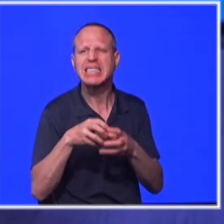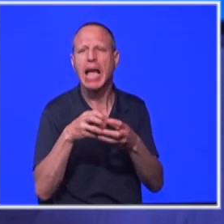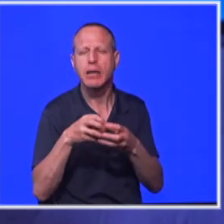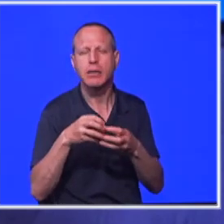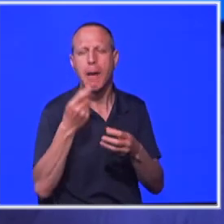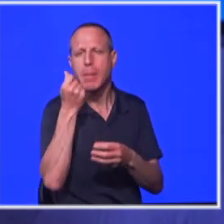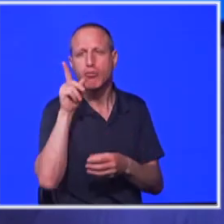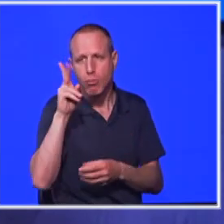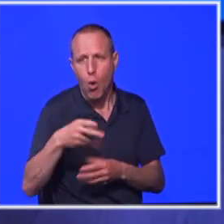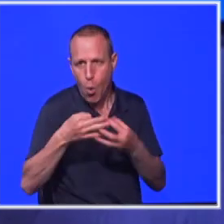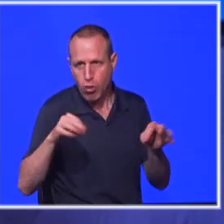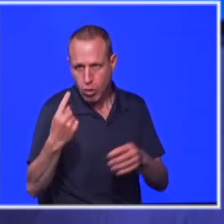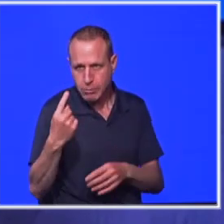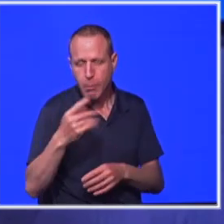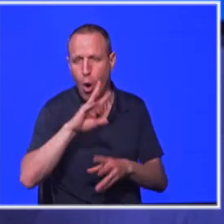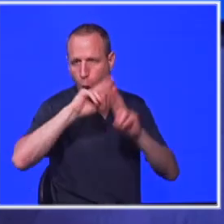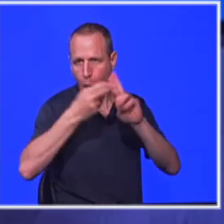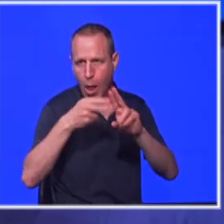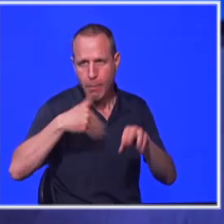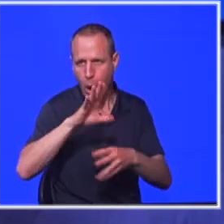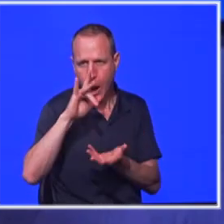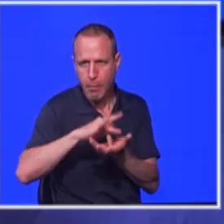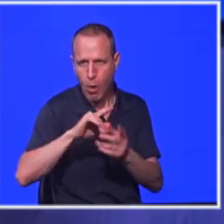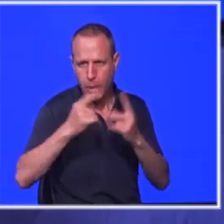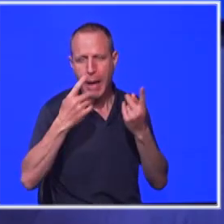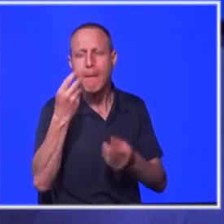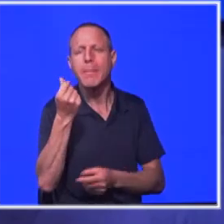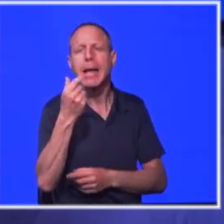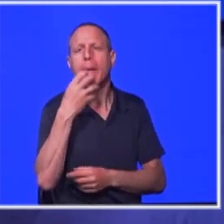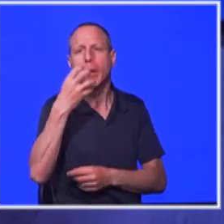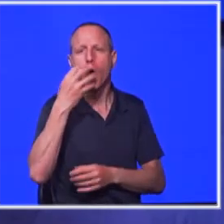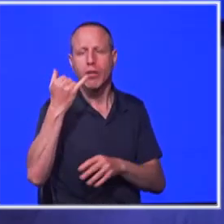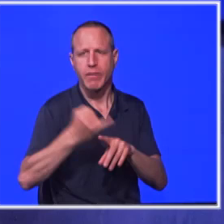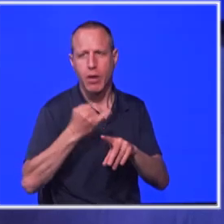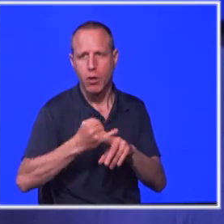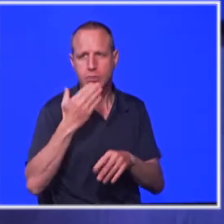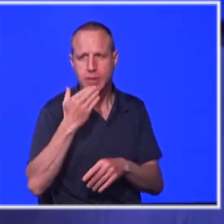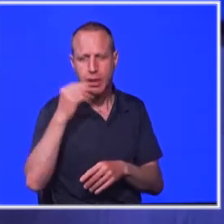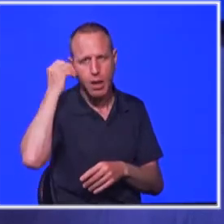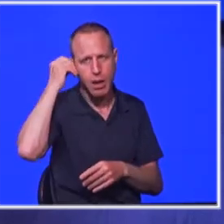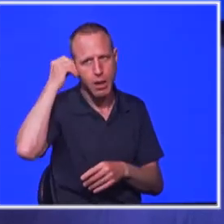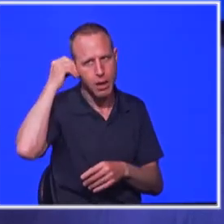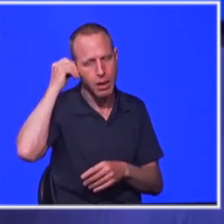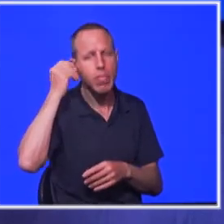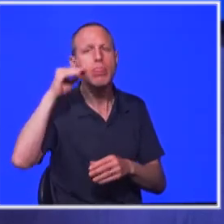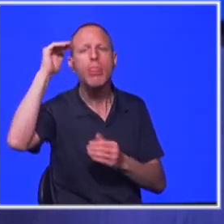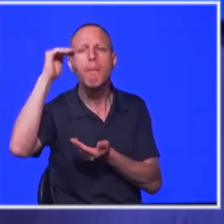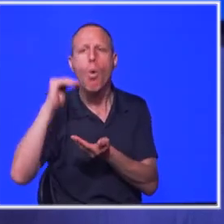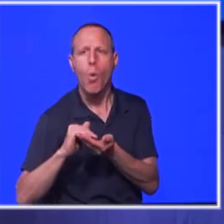לעצמם, כי כל העולם הולך למקום אחר. מחירי הפירות והירקות בישראל